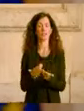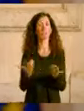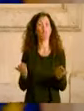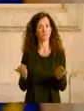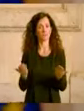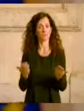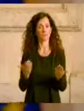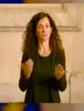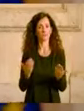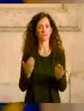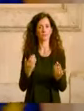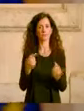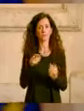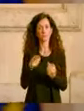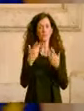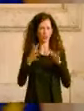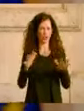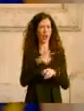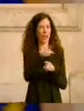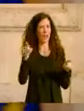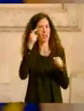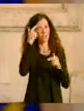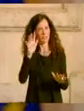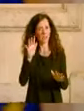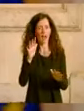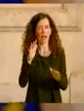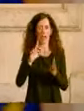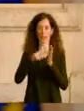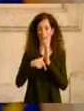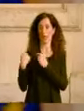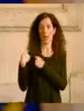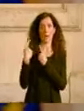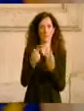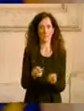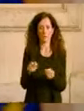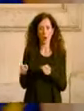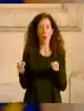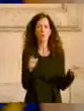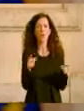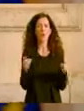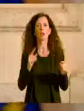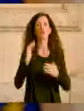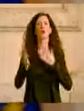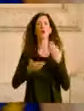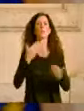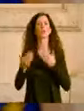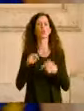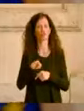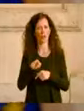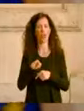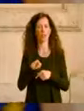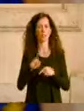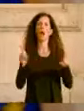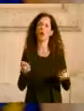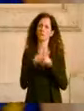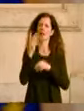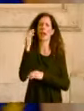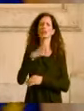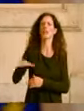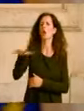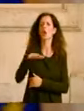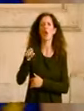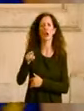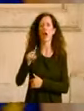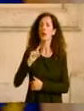sfuggito che ormai da un po' di tempo, in particolare in questa fase emergenziale, e parlo anche degli enti locali,